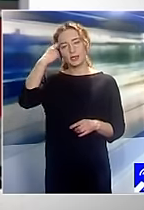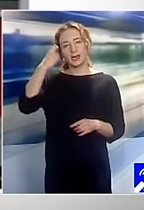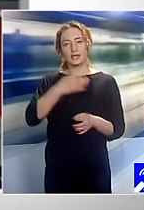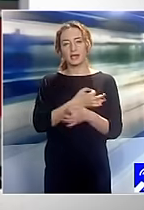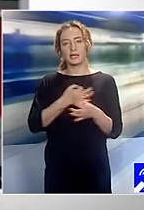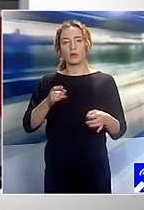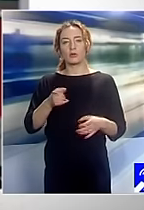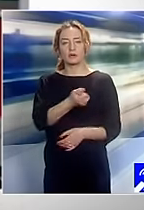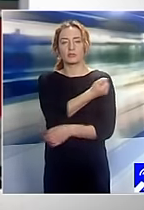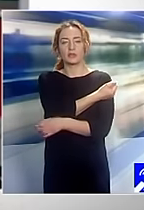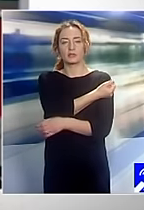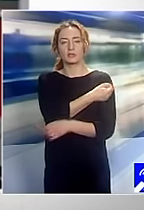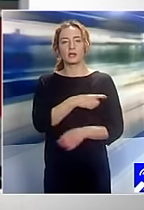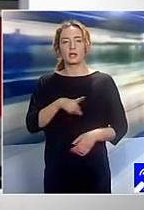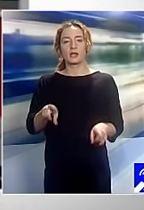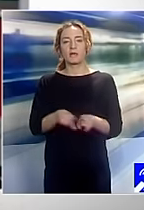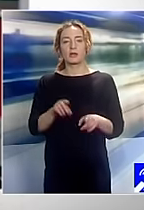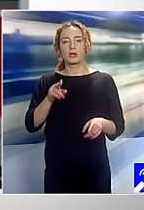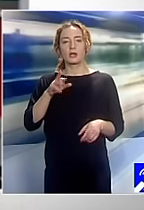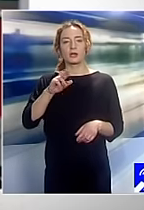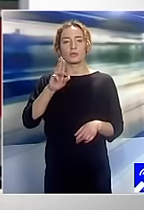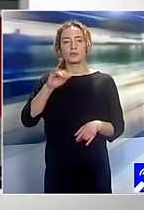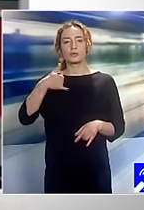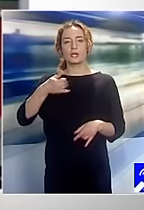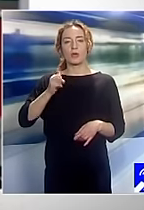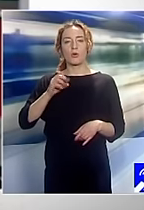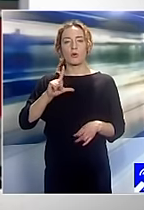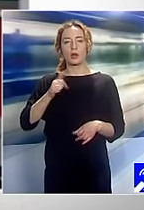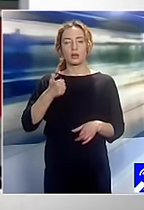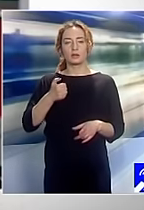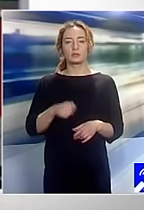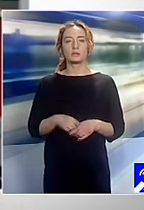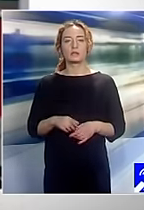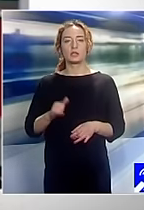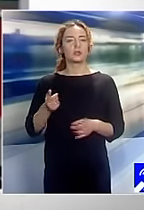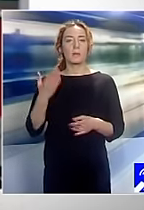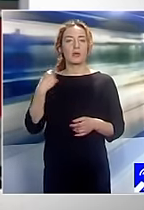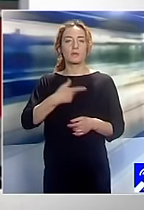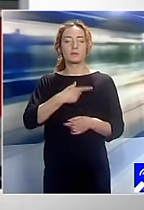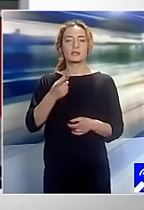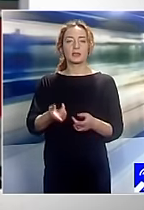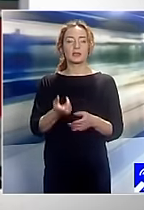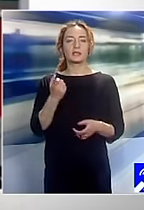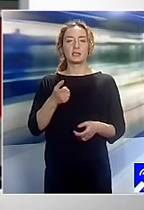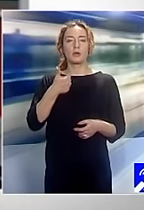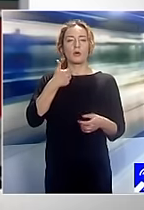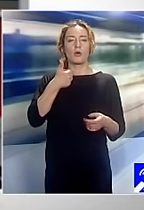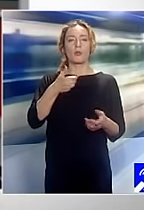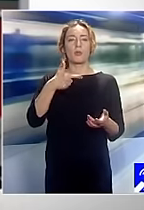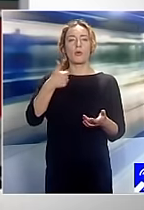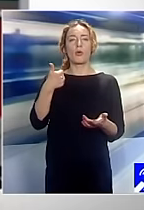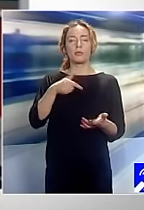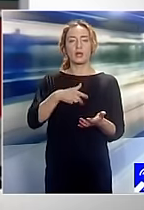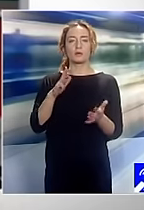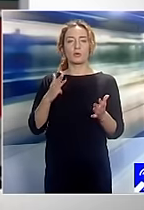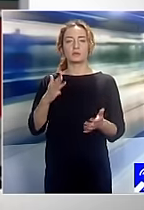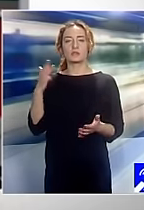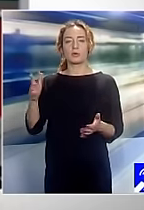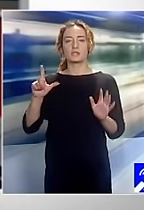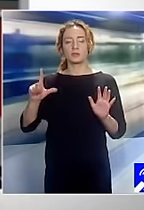trecută am avut caz de rujeolă, de pojar, care n-am mai avut din 1997. Eu, la cabinet, luna trecută am avut caz, care e